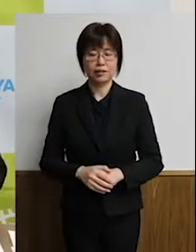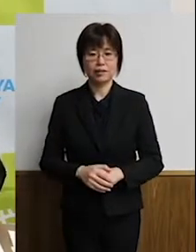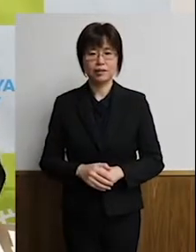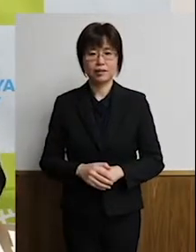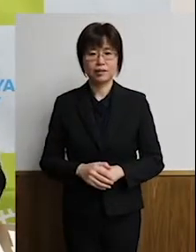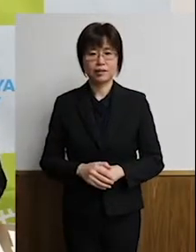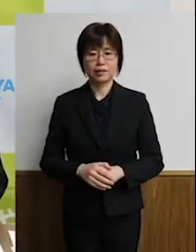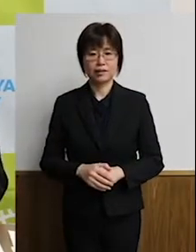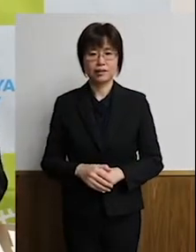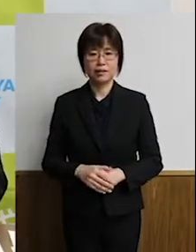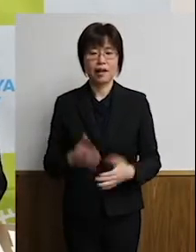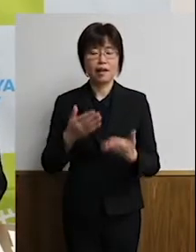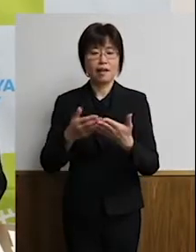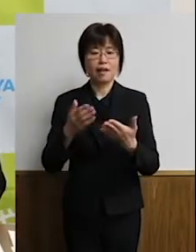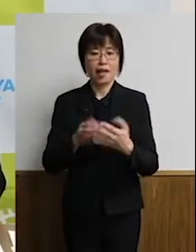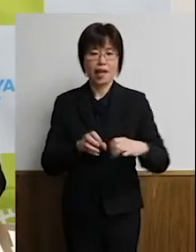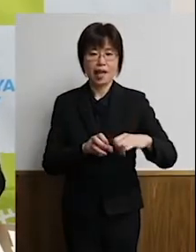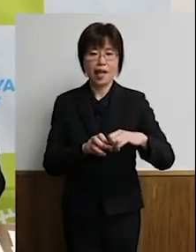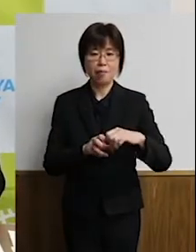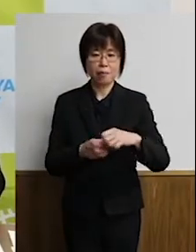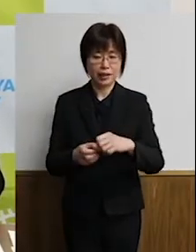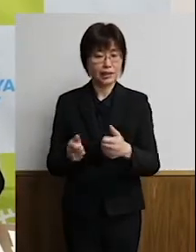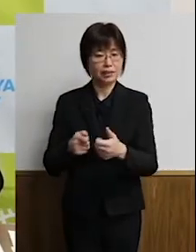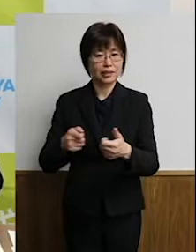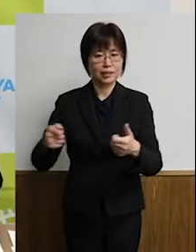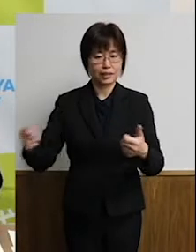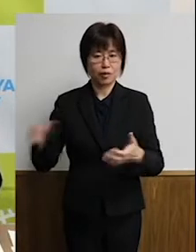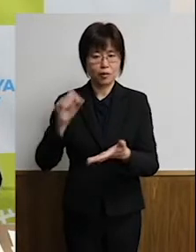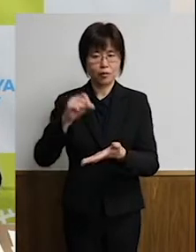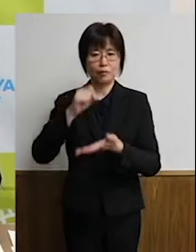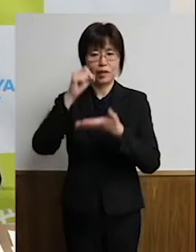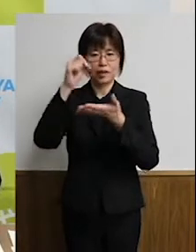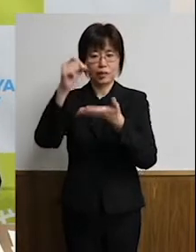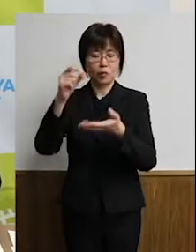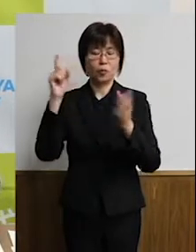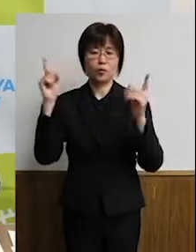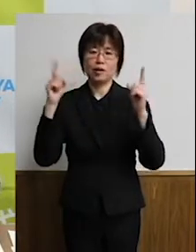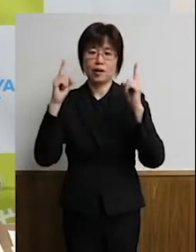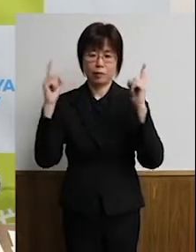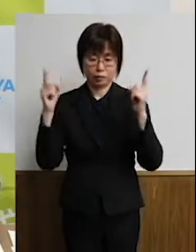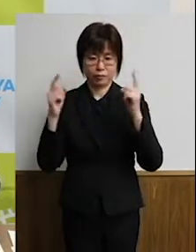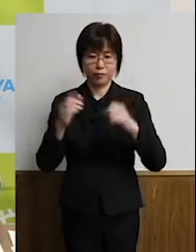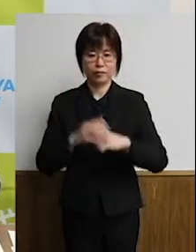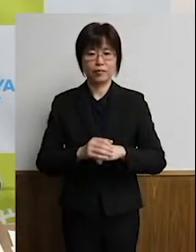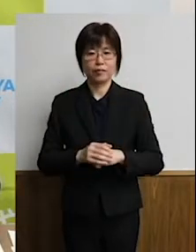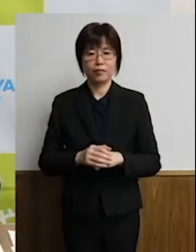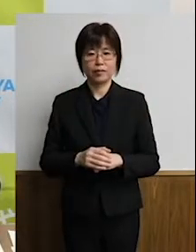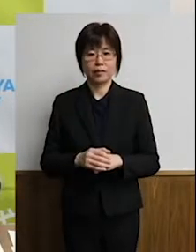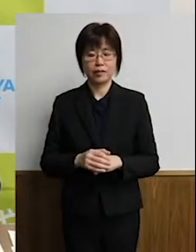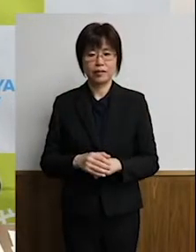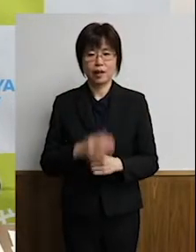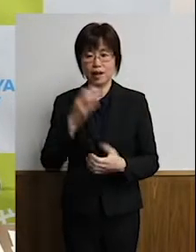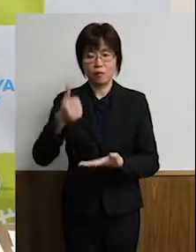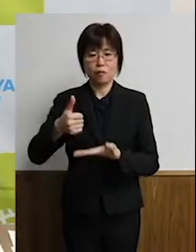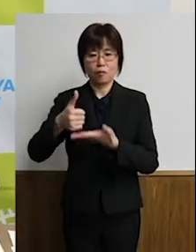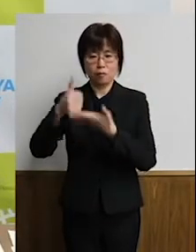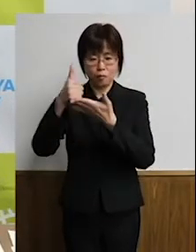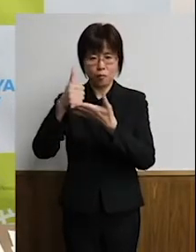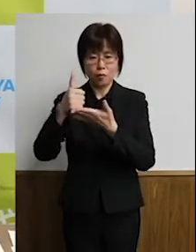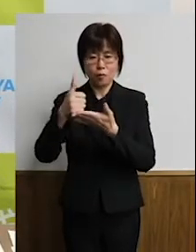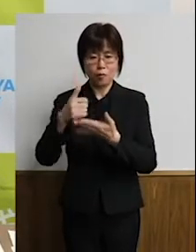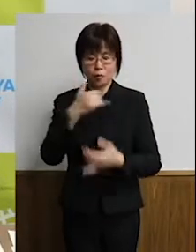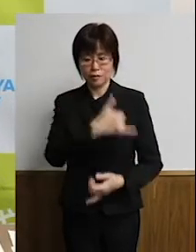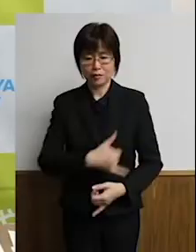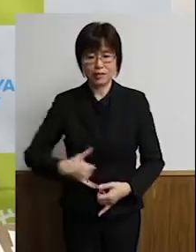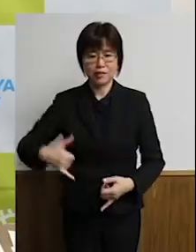栄一王絵巻起草セレモニーを予定しております。こちらは栄一王の生涯を描いた絵巻を、